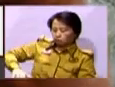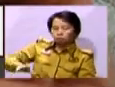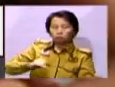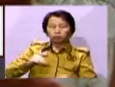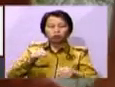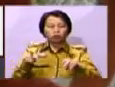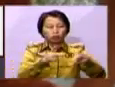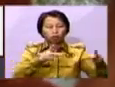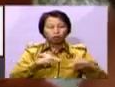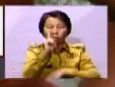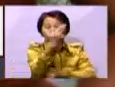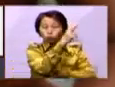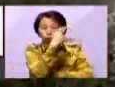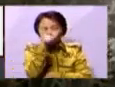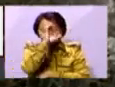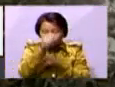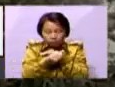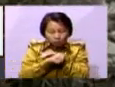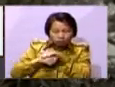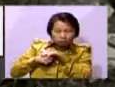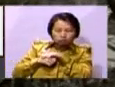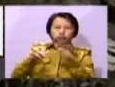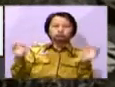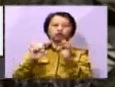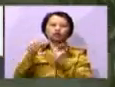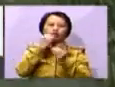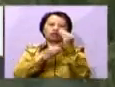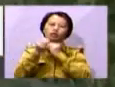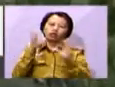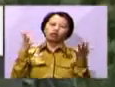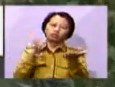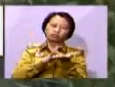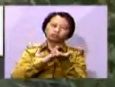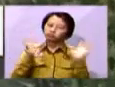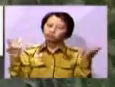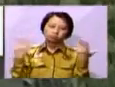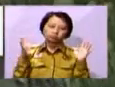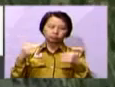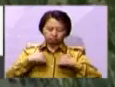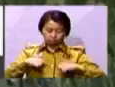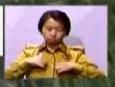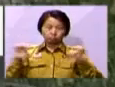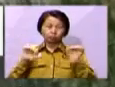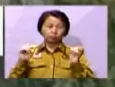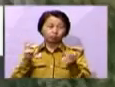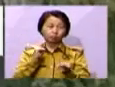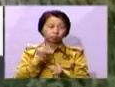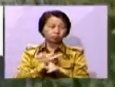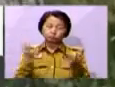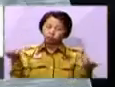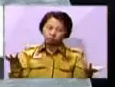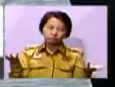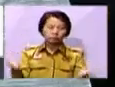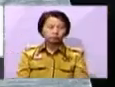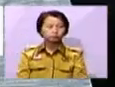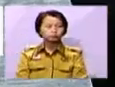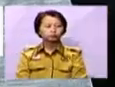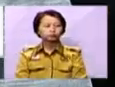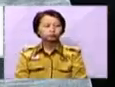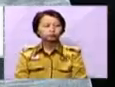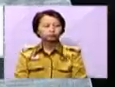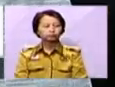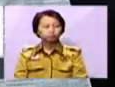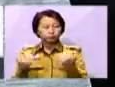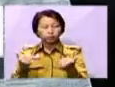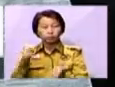kawasan hutan untuk mencari perlindungan tanpa bekalan makanan, ubat-ubatan dan pakaian yang sempurna. Sekarang